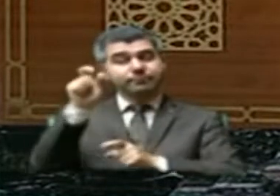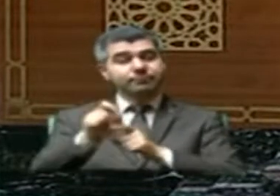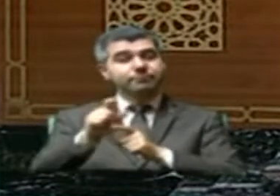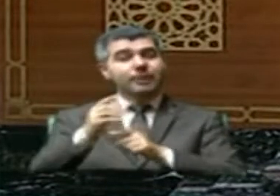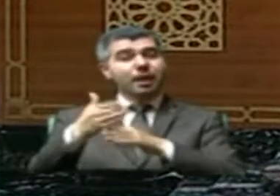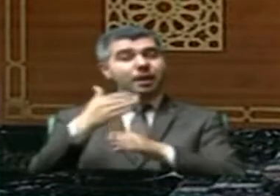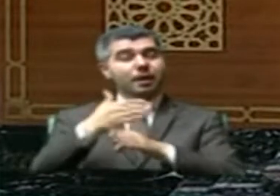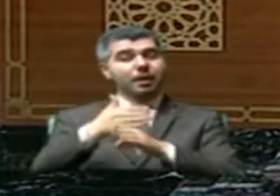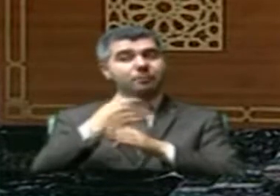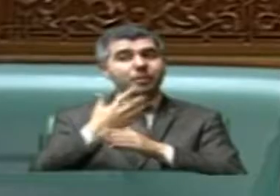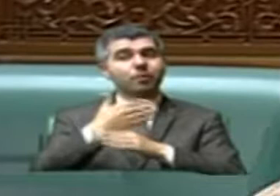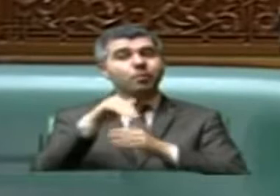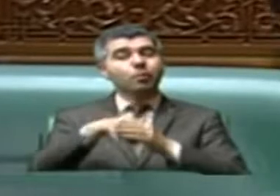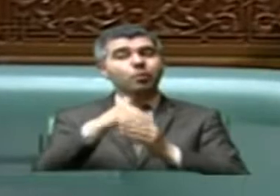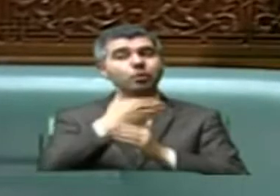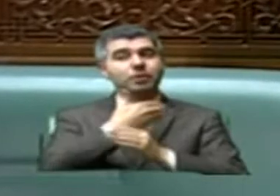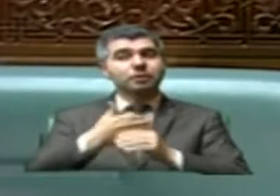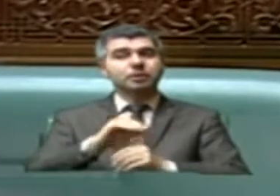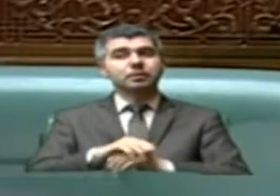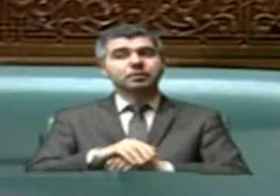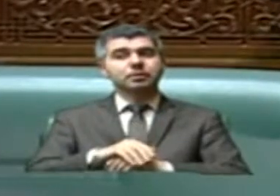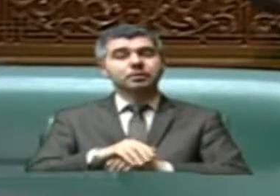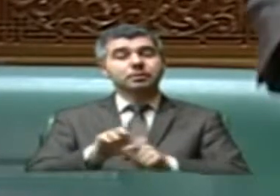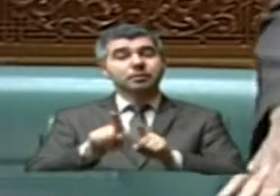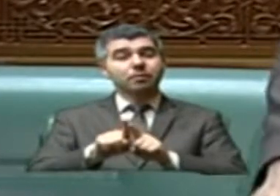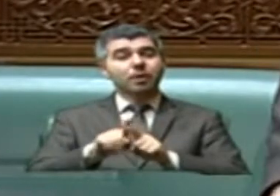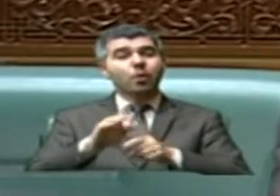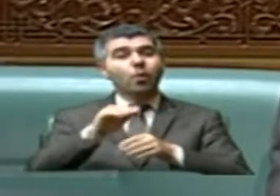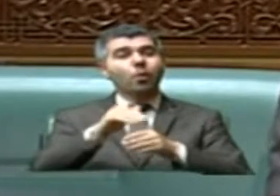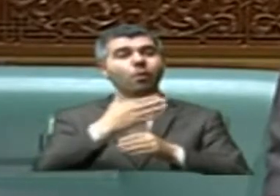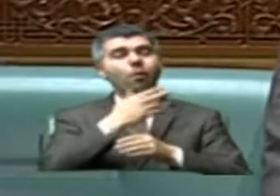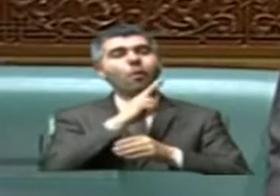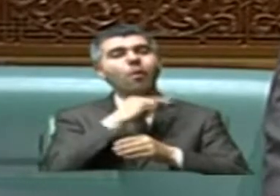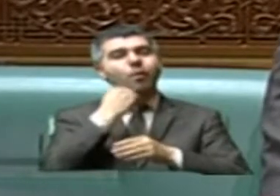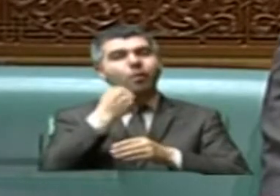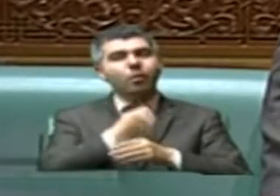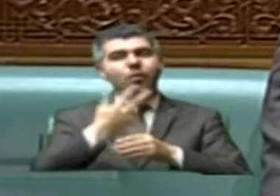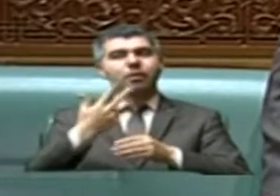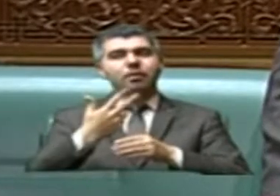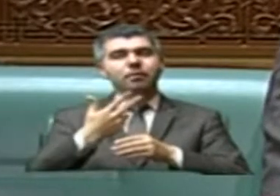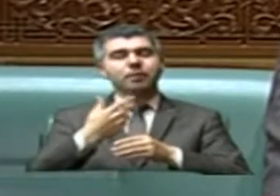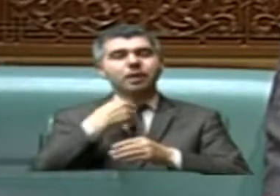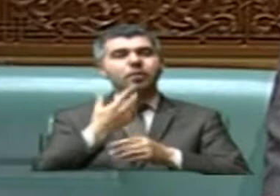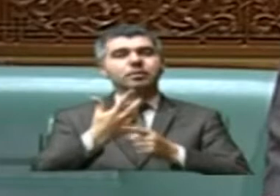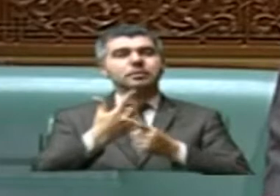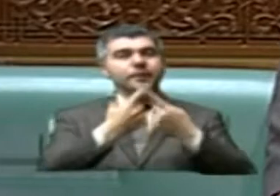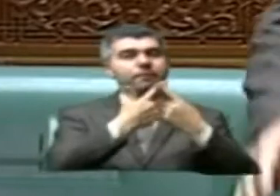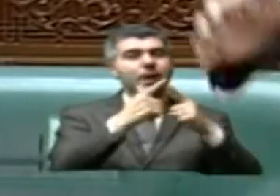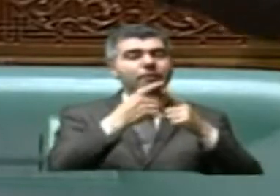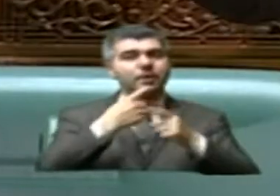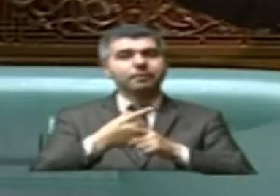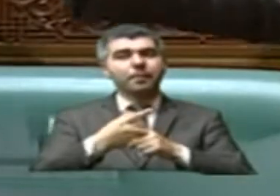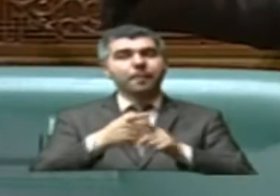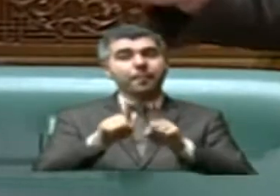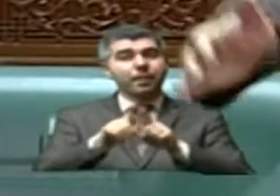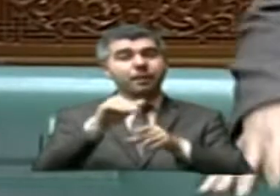منذ قليل، واللي بدل من أنه يتوجه للحكومة في إطار الأدوار الدستورية المنوطة بالبرلمانيين،